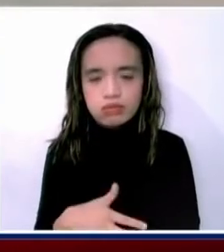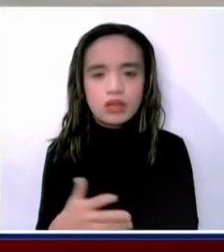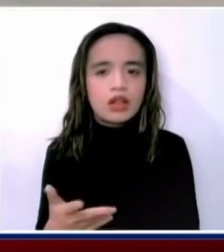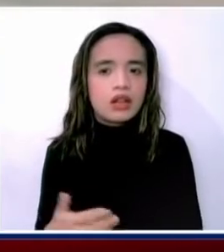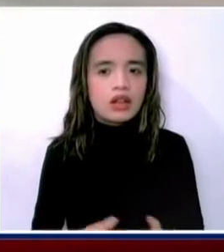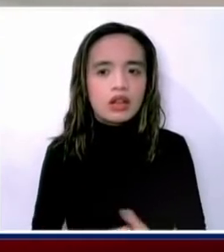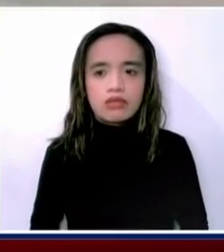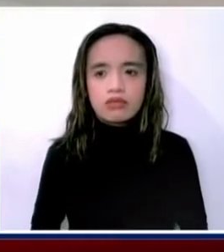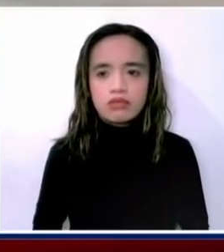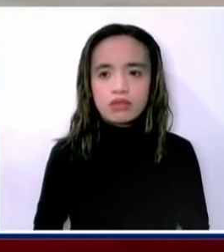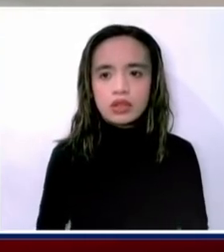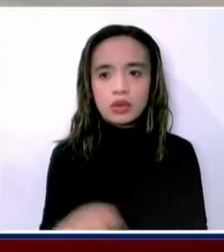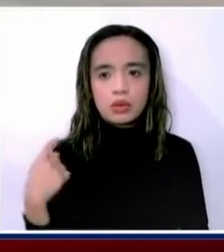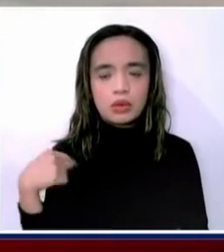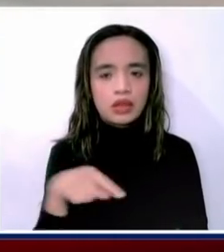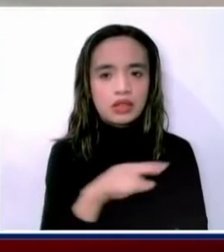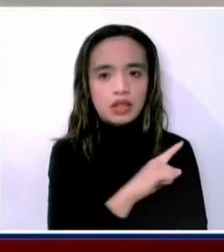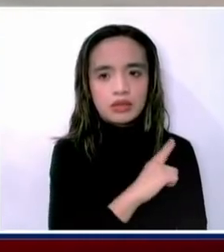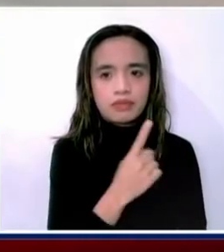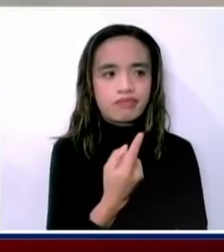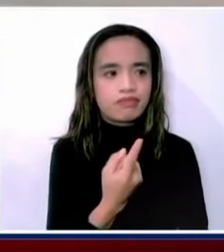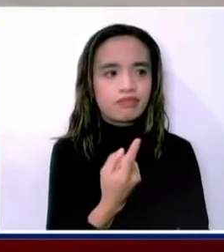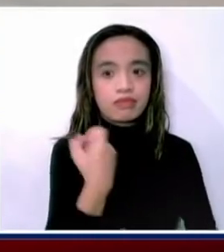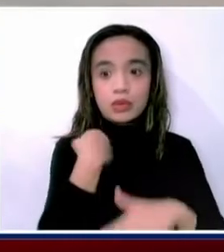Our Connor was born